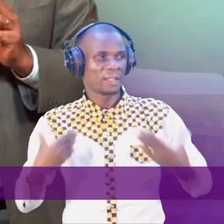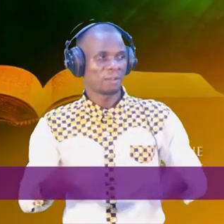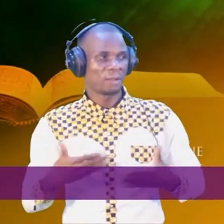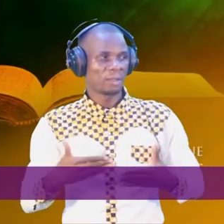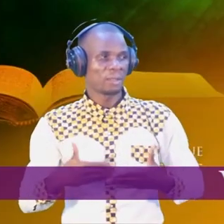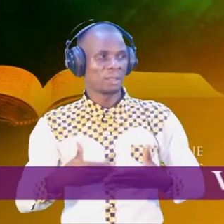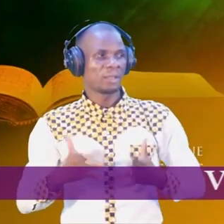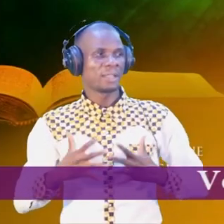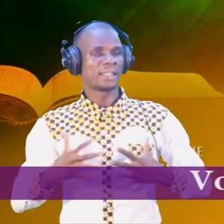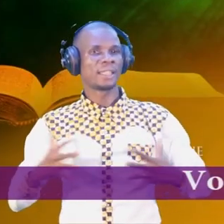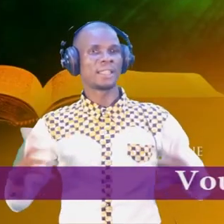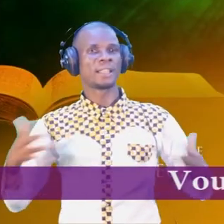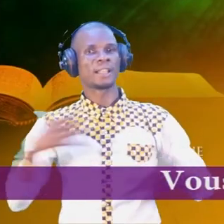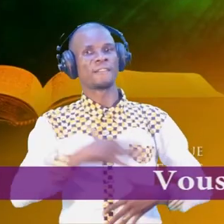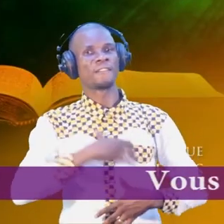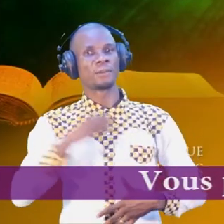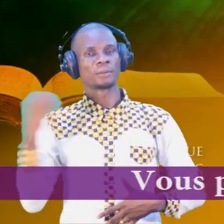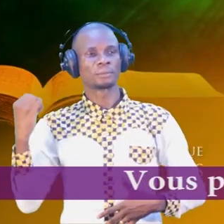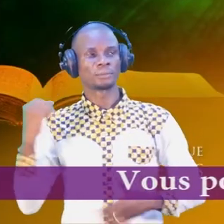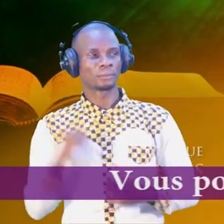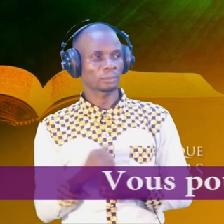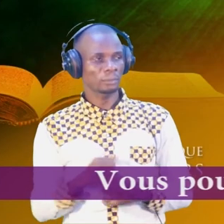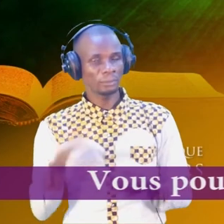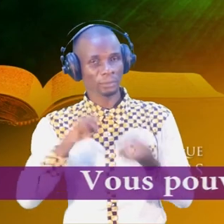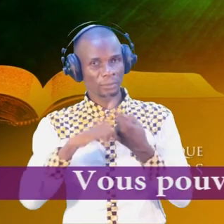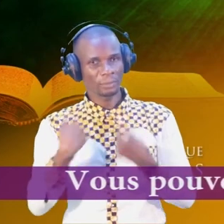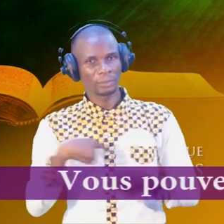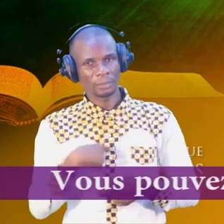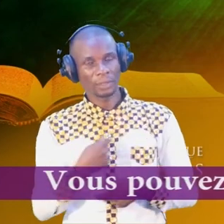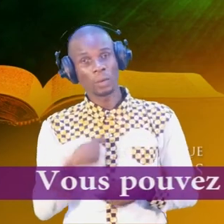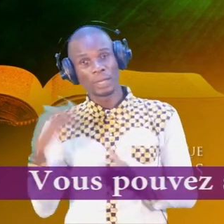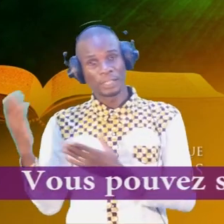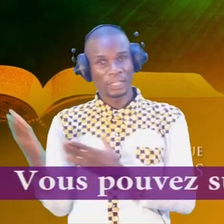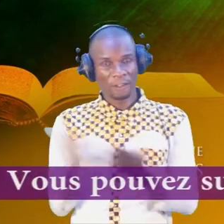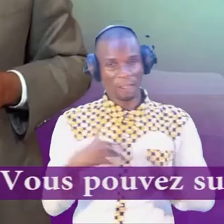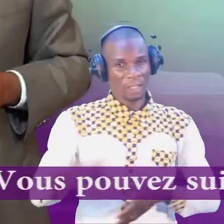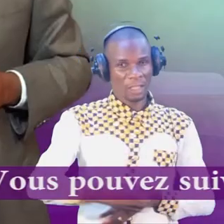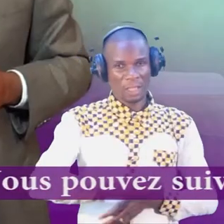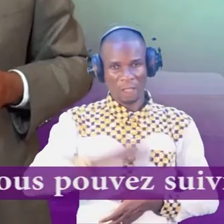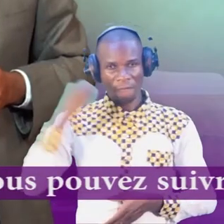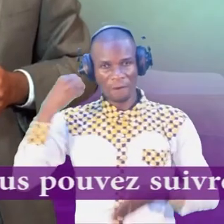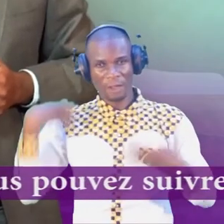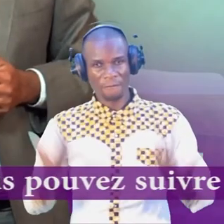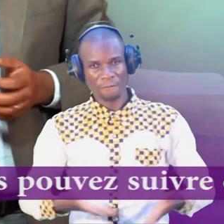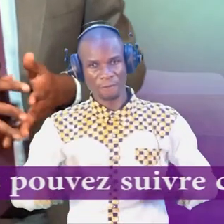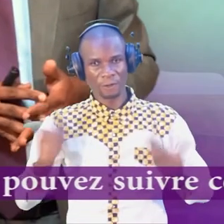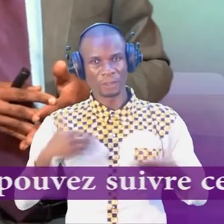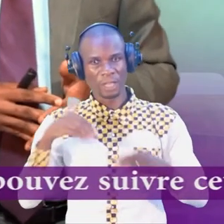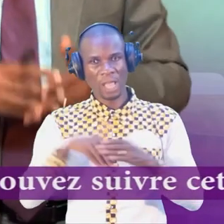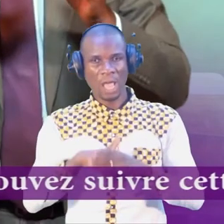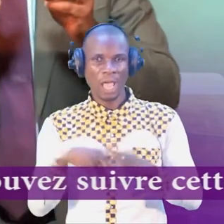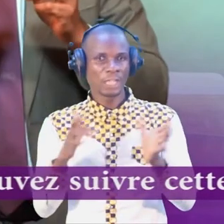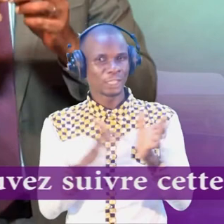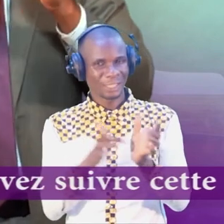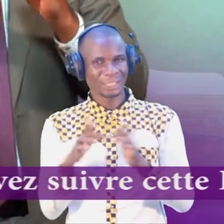6 fungu la 6. Walakini utauwa pamoja na kuridhika ni faida kubwa. Rafiki